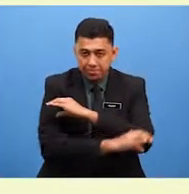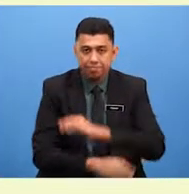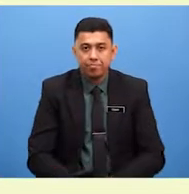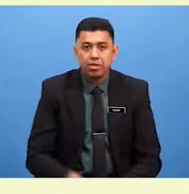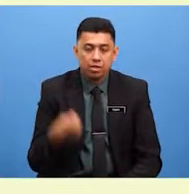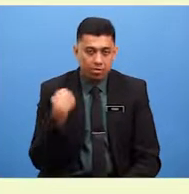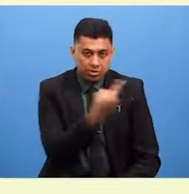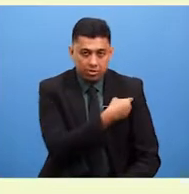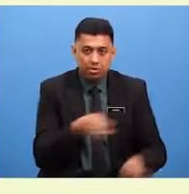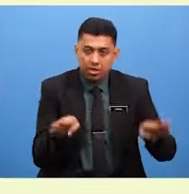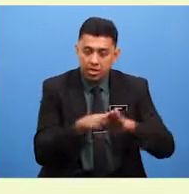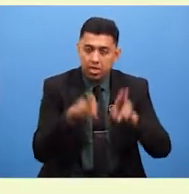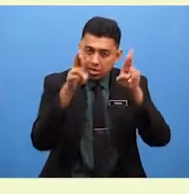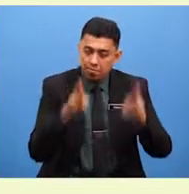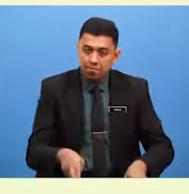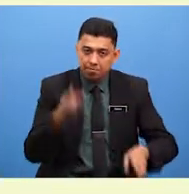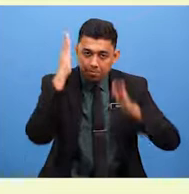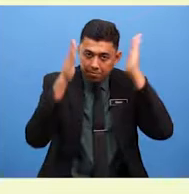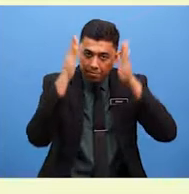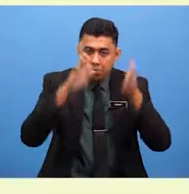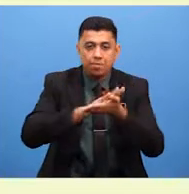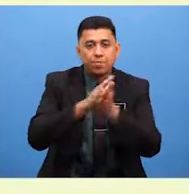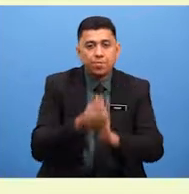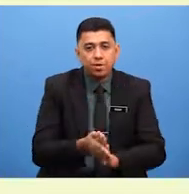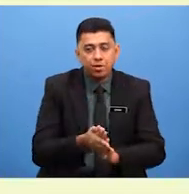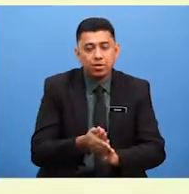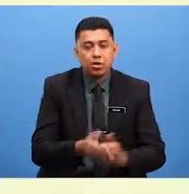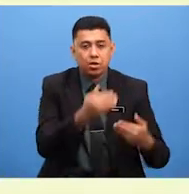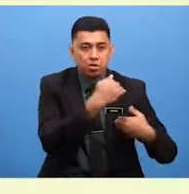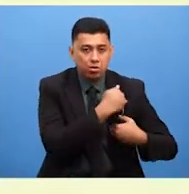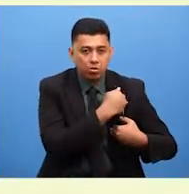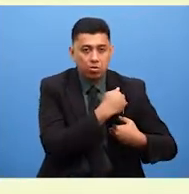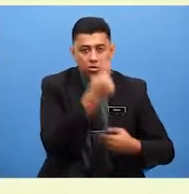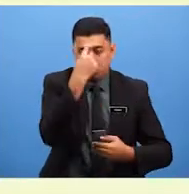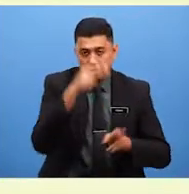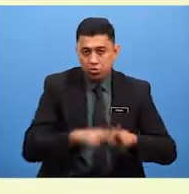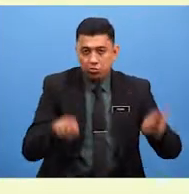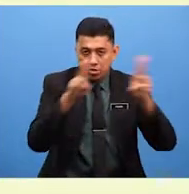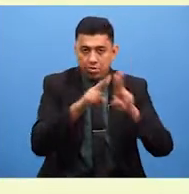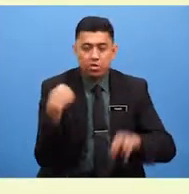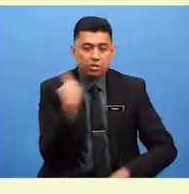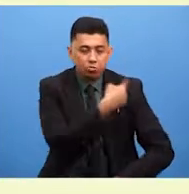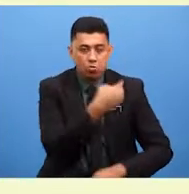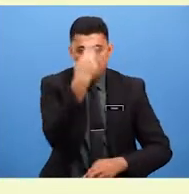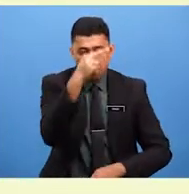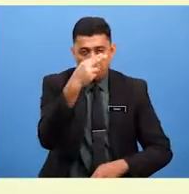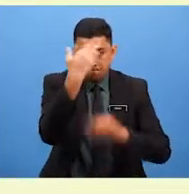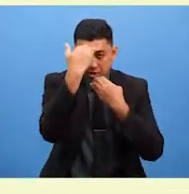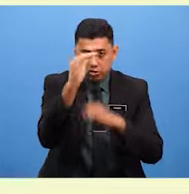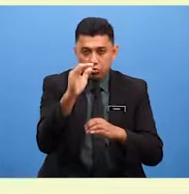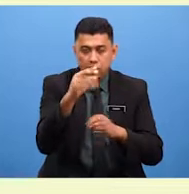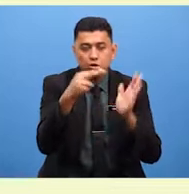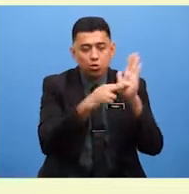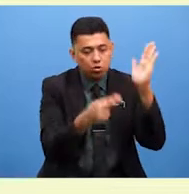Kita sebagai rakyat Malaysia adalah menjadi tanggungjawab utama kita untuk mematuhi segala undang-undang